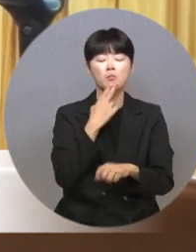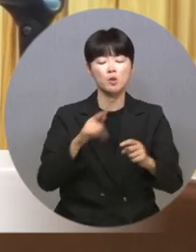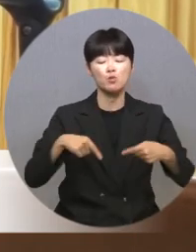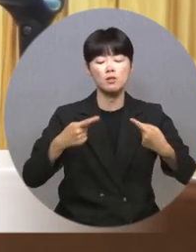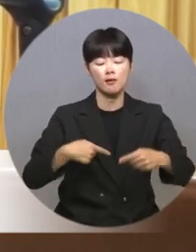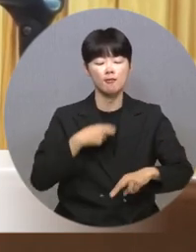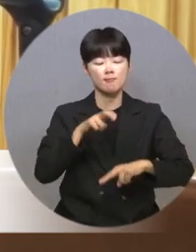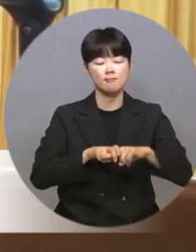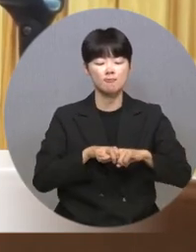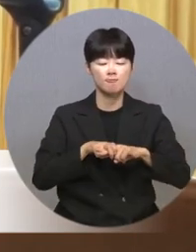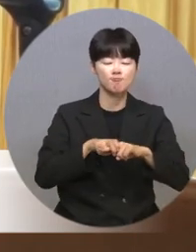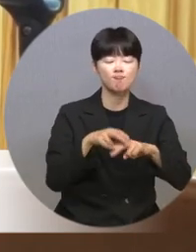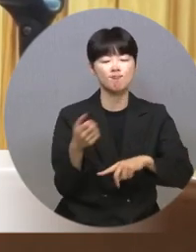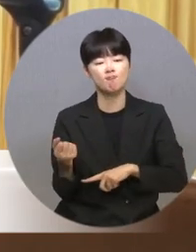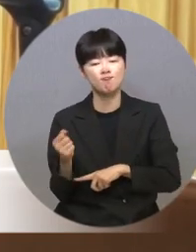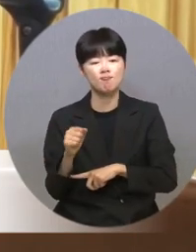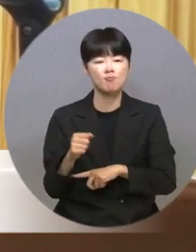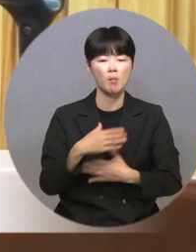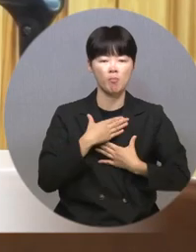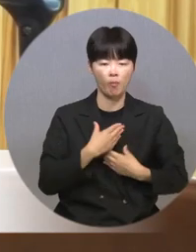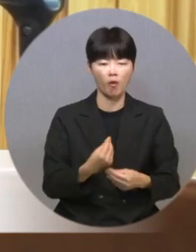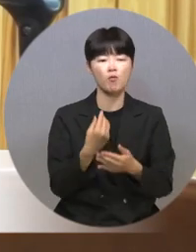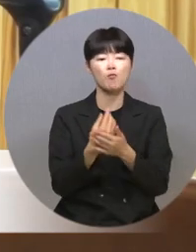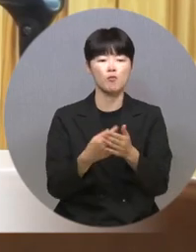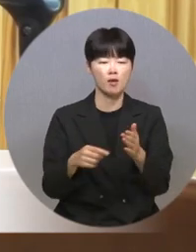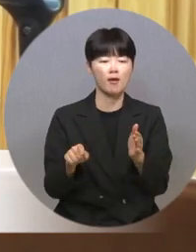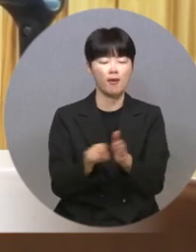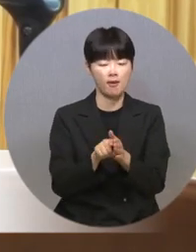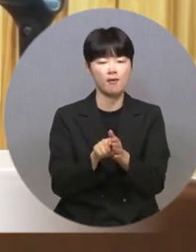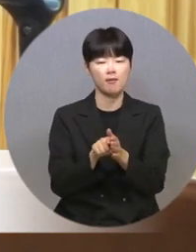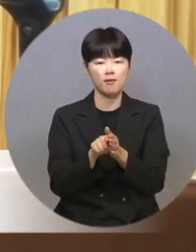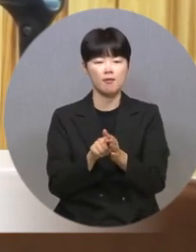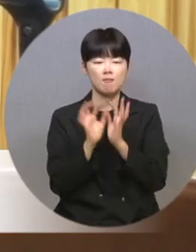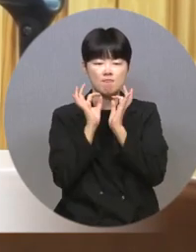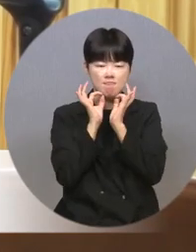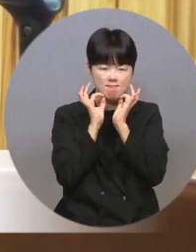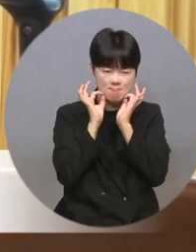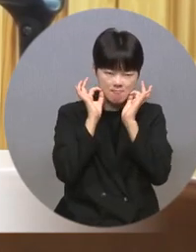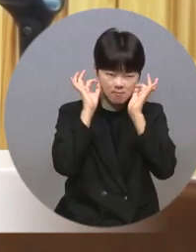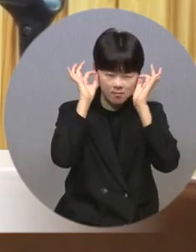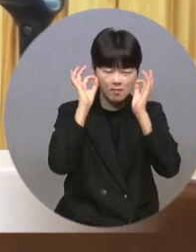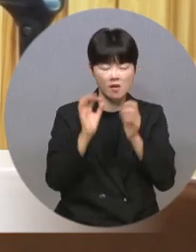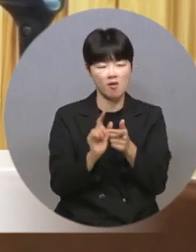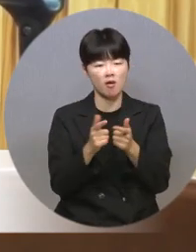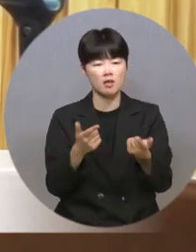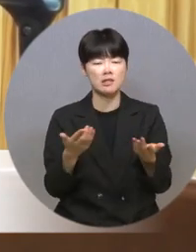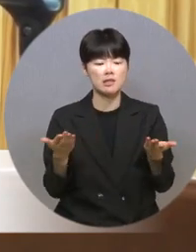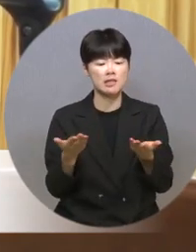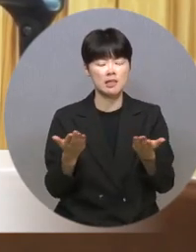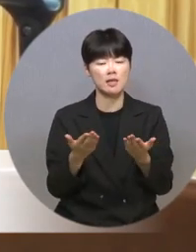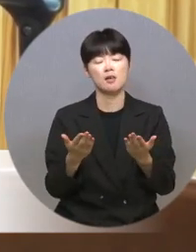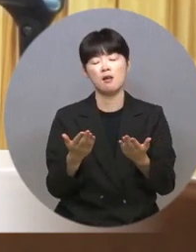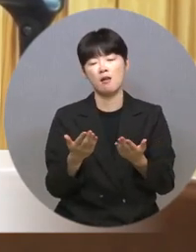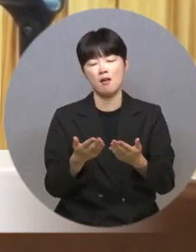최소한 이동권 때문에 할 일을 못하고 일도 못하는 그런 일은 없는 전주시를